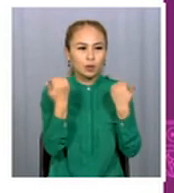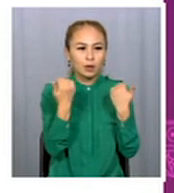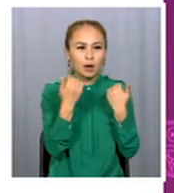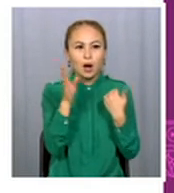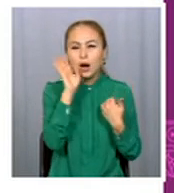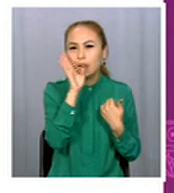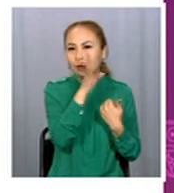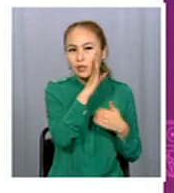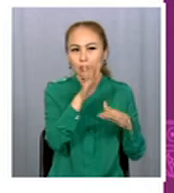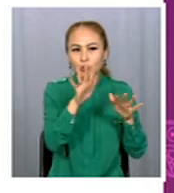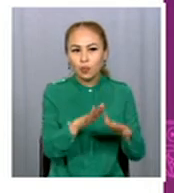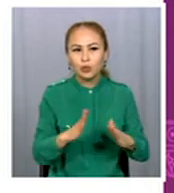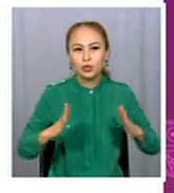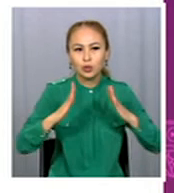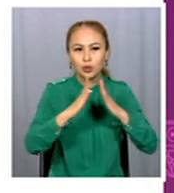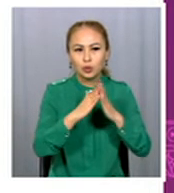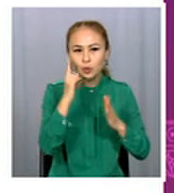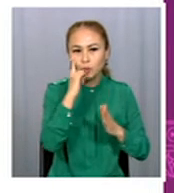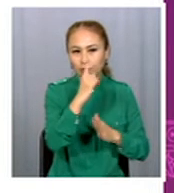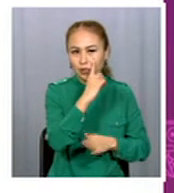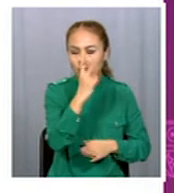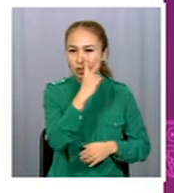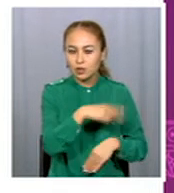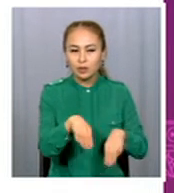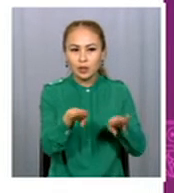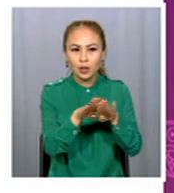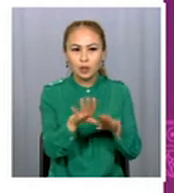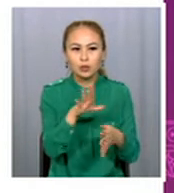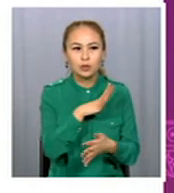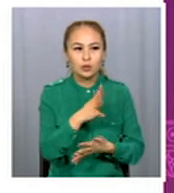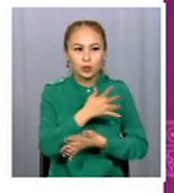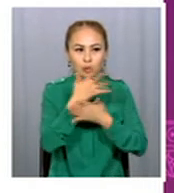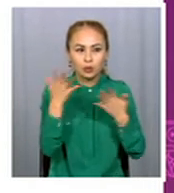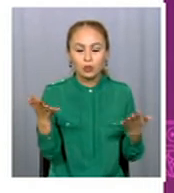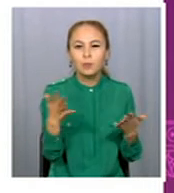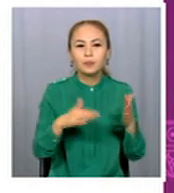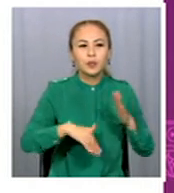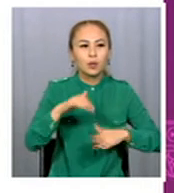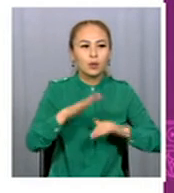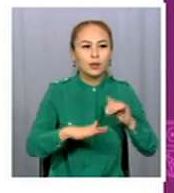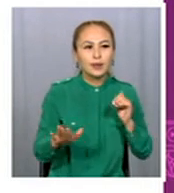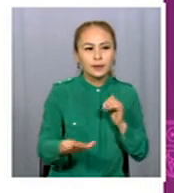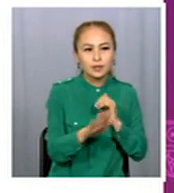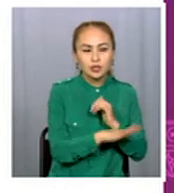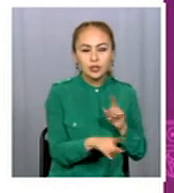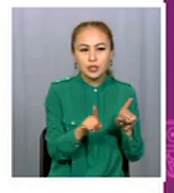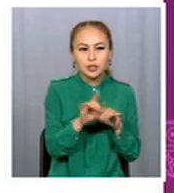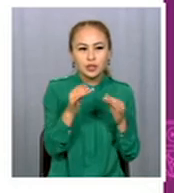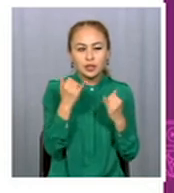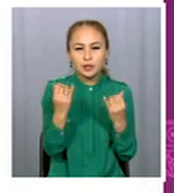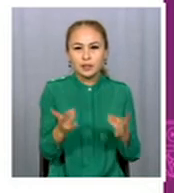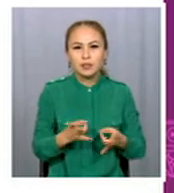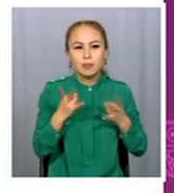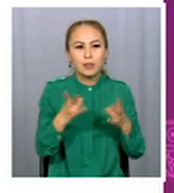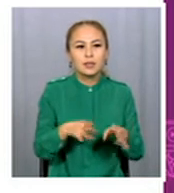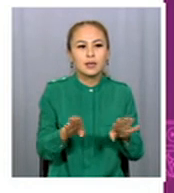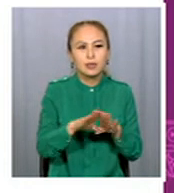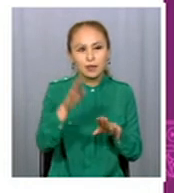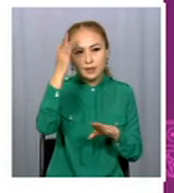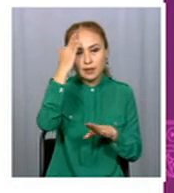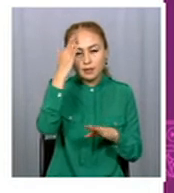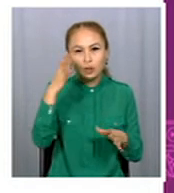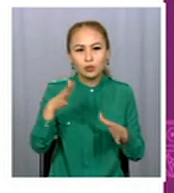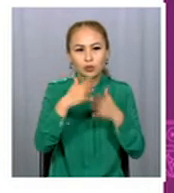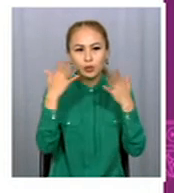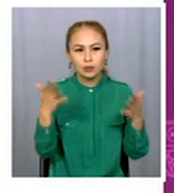жоқ. Анасының орнына үйде көздері шыныдай үлкен, қолаяқтары шидей жіңішке, бастары